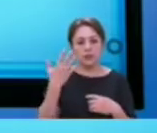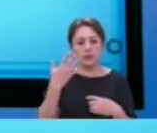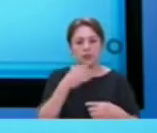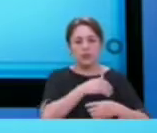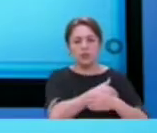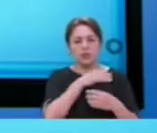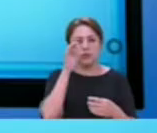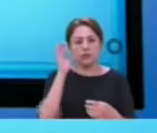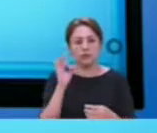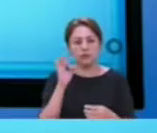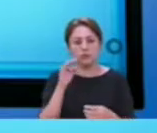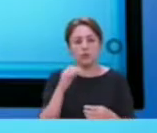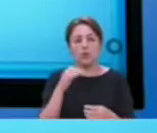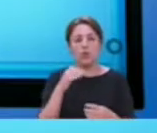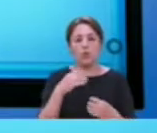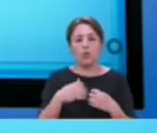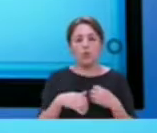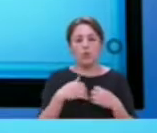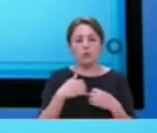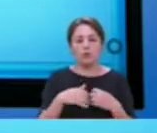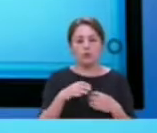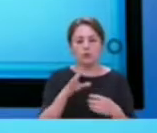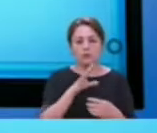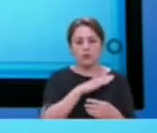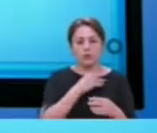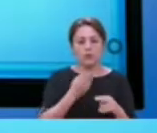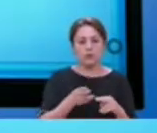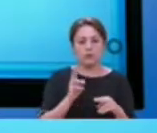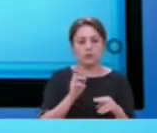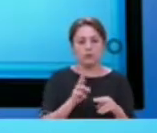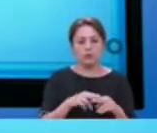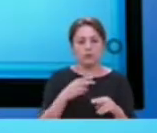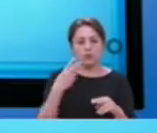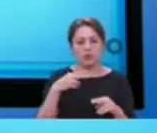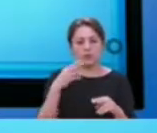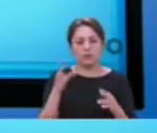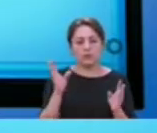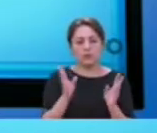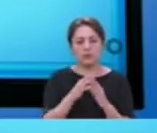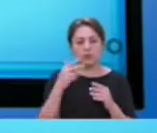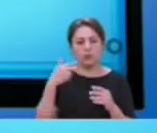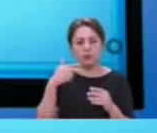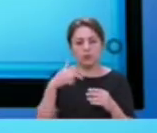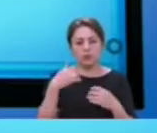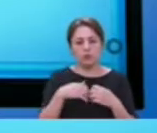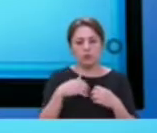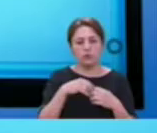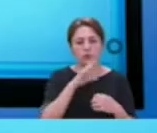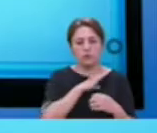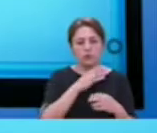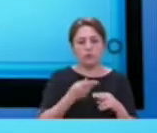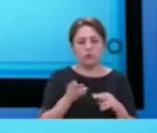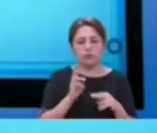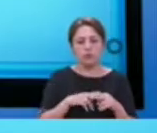ya'ni o'rtasida turibdi, 20 va 30 ning o'rtasida turgani uchun 25 gradus